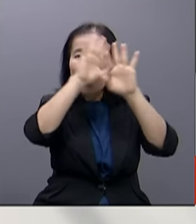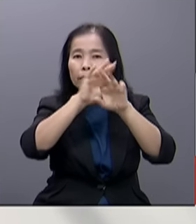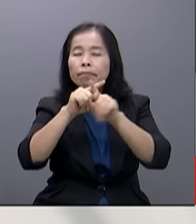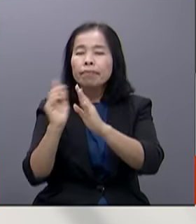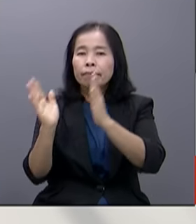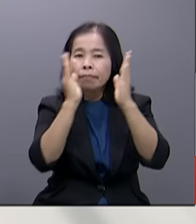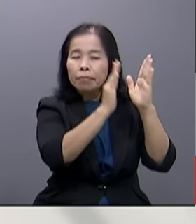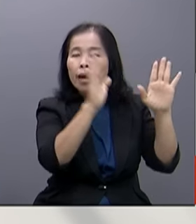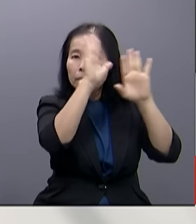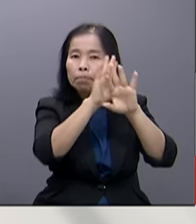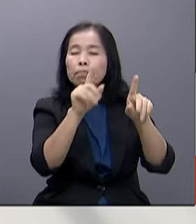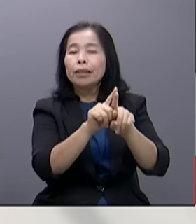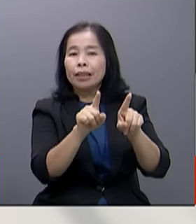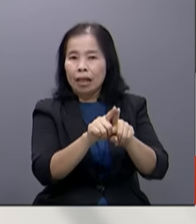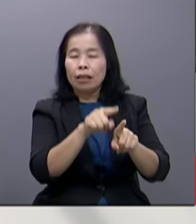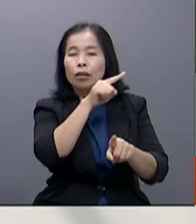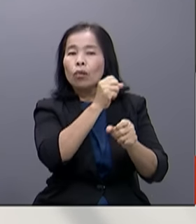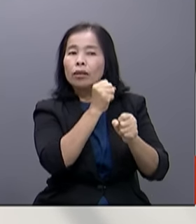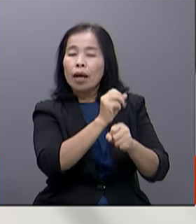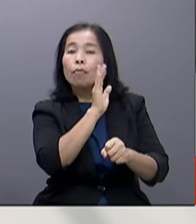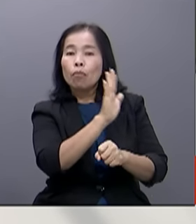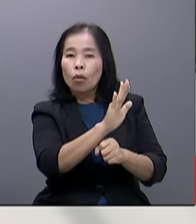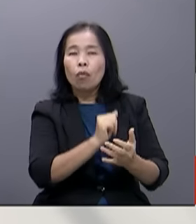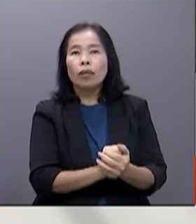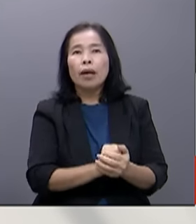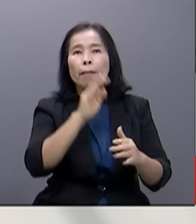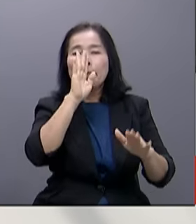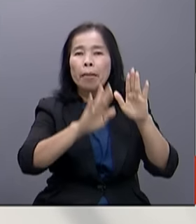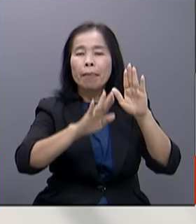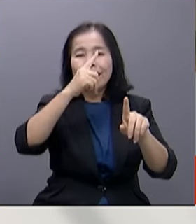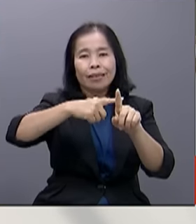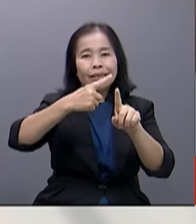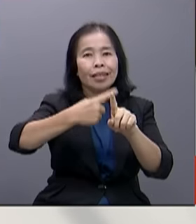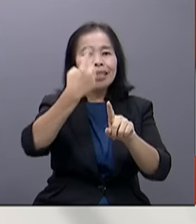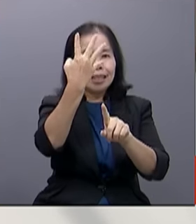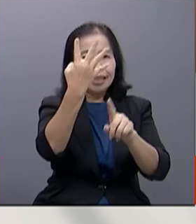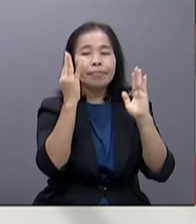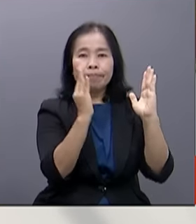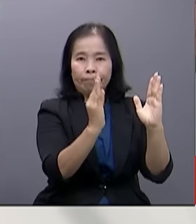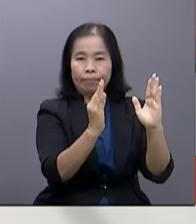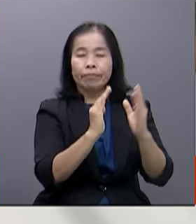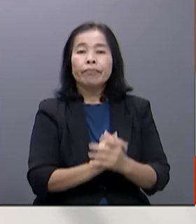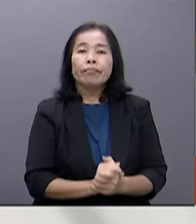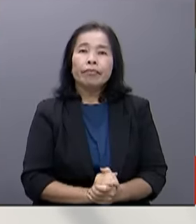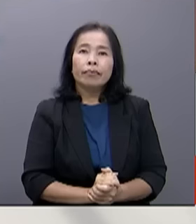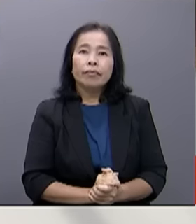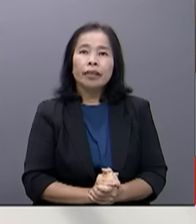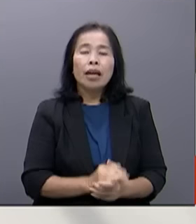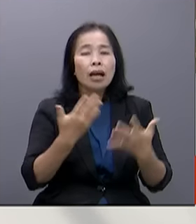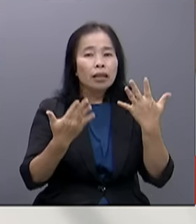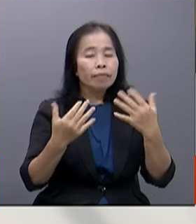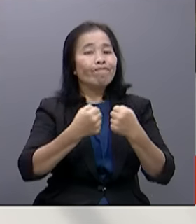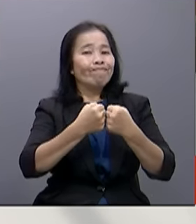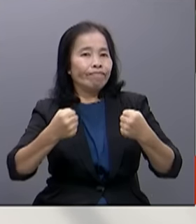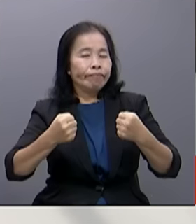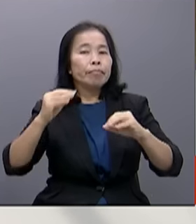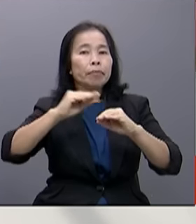นดกรอบระยะเวลาไว้เนี่ยประมาณ4เดือนเบื้องต้นนะครับเราจ ะ สามารถขยายได้อีก2ครั้